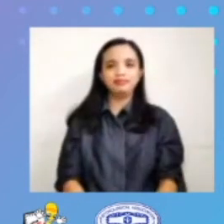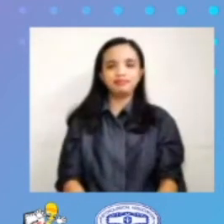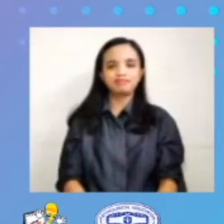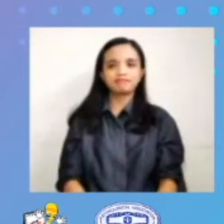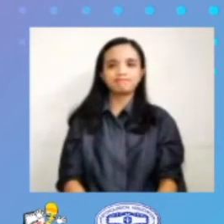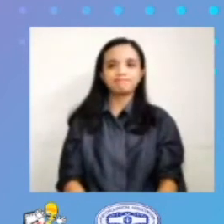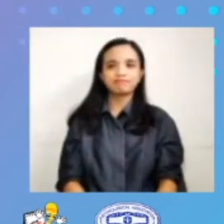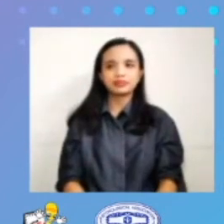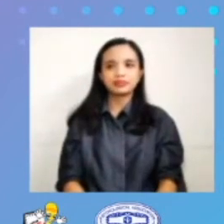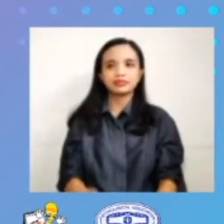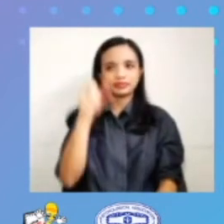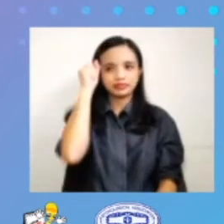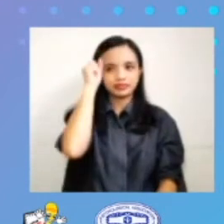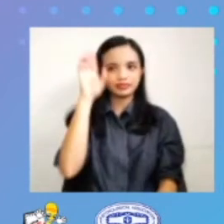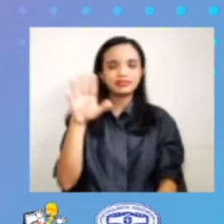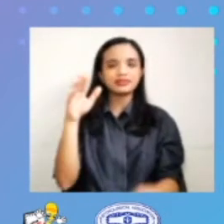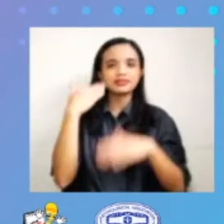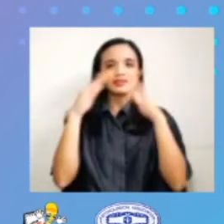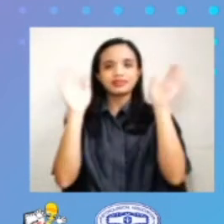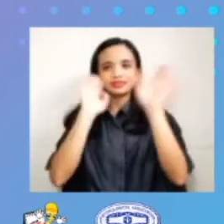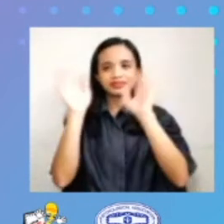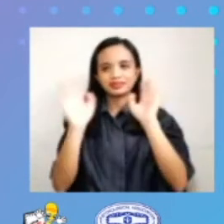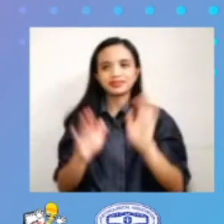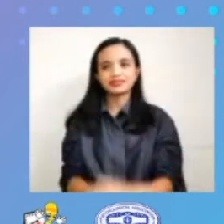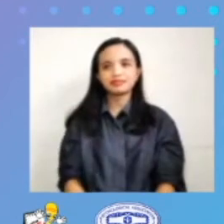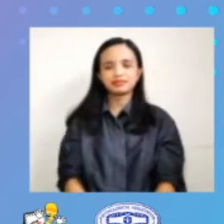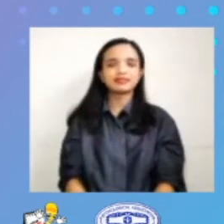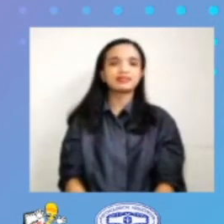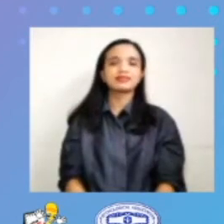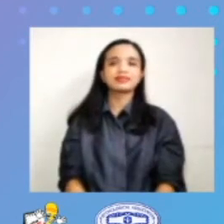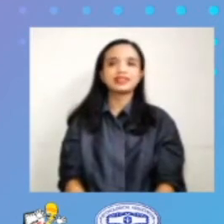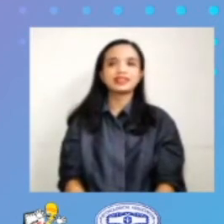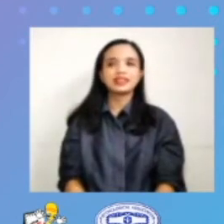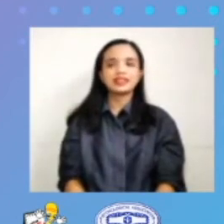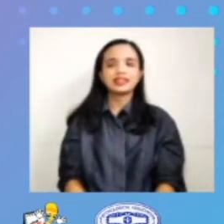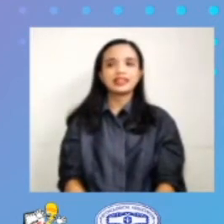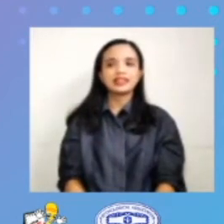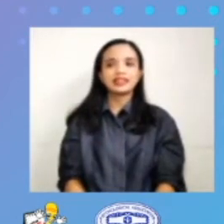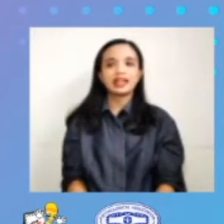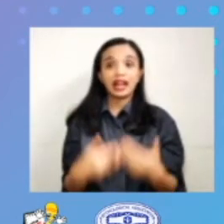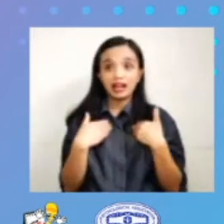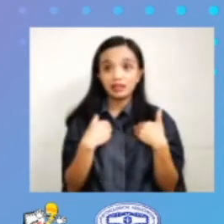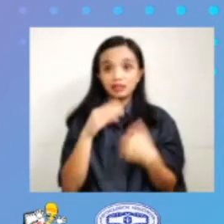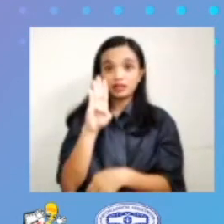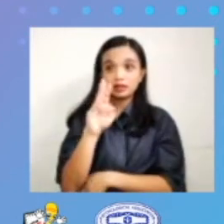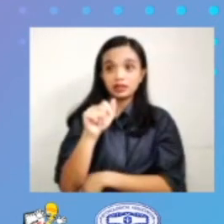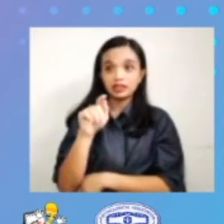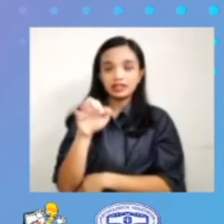Yeah. Ganda nun. Uwian na.